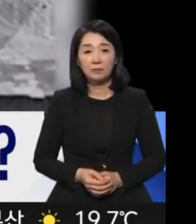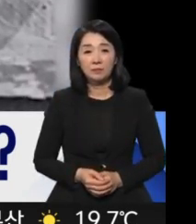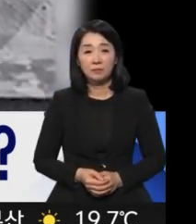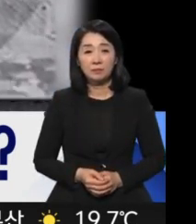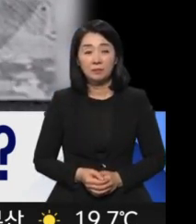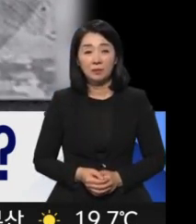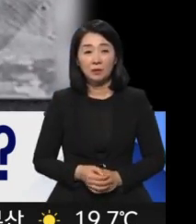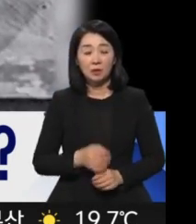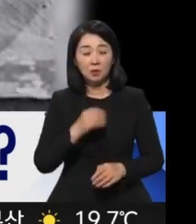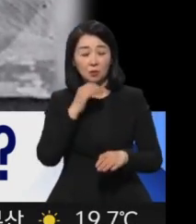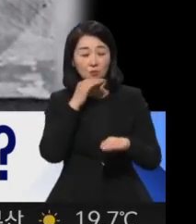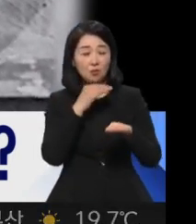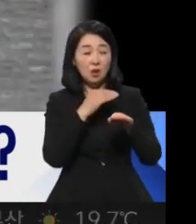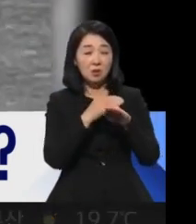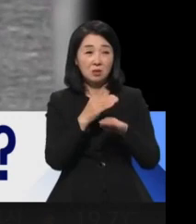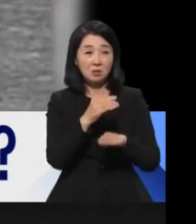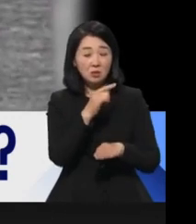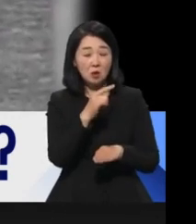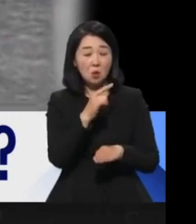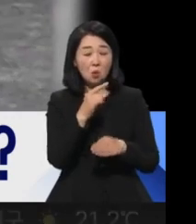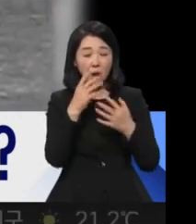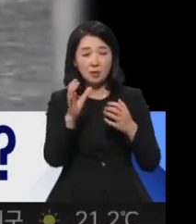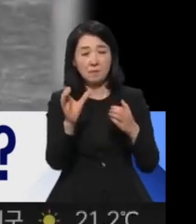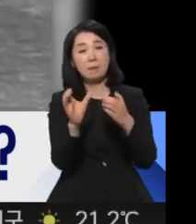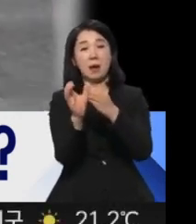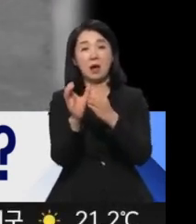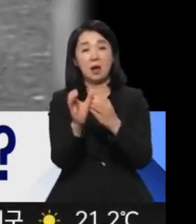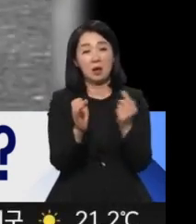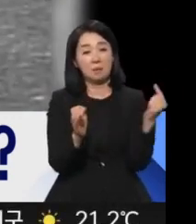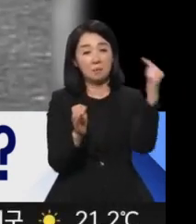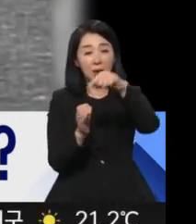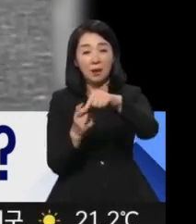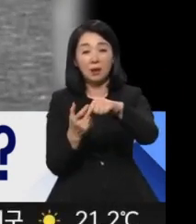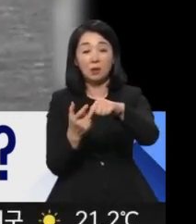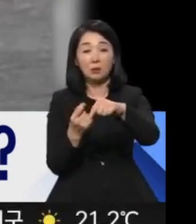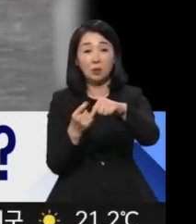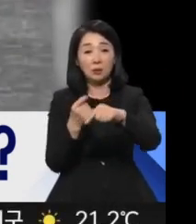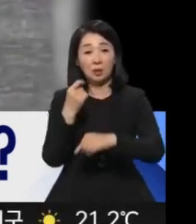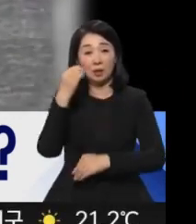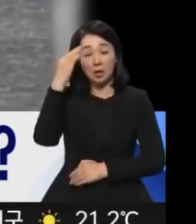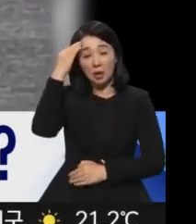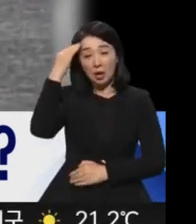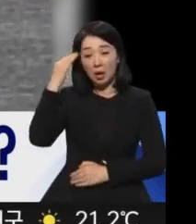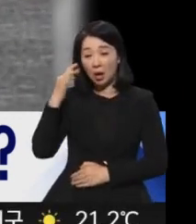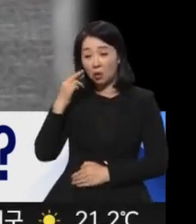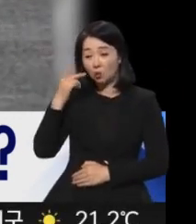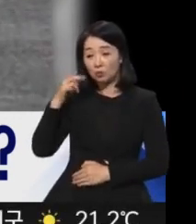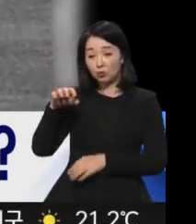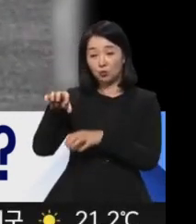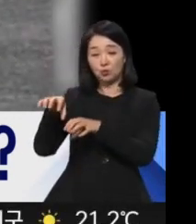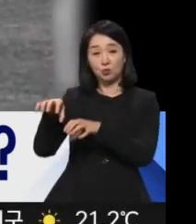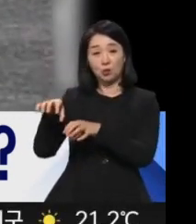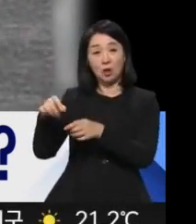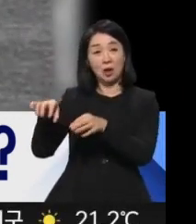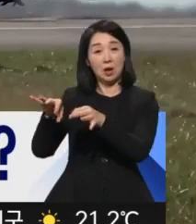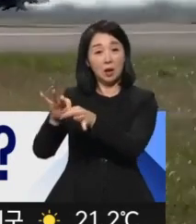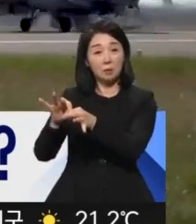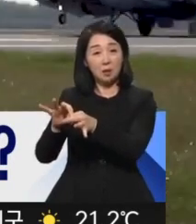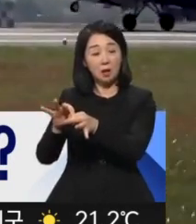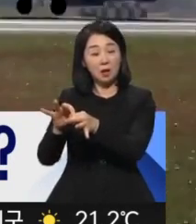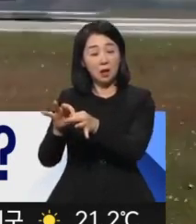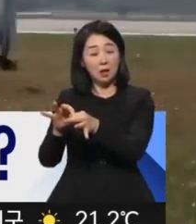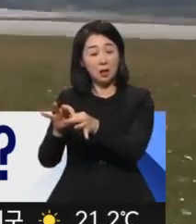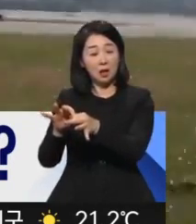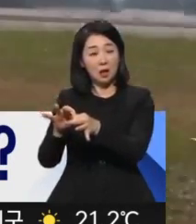뭐 북한의 큰 도발인 것은 분명한 사실이고 지금 한미 당국이 그 맞대응을 한 부분이 있습니다만